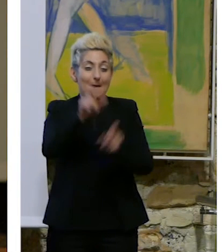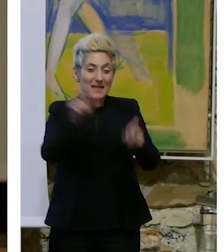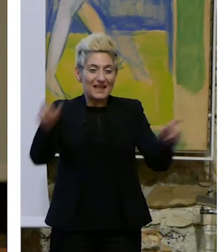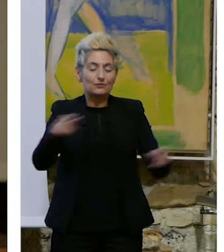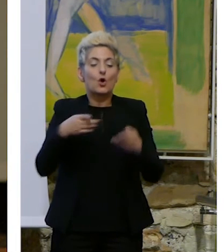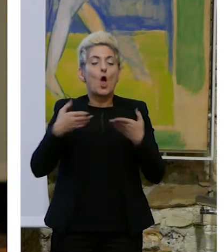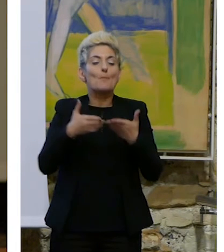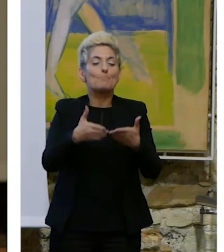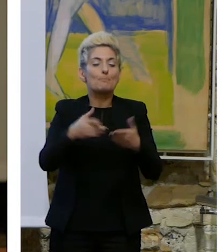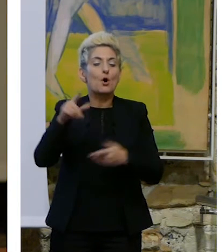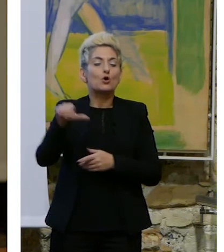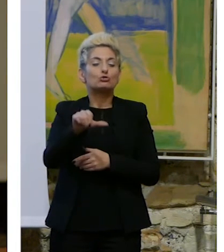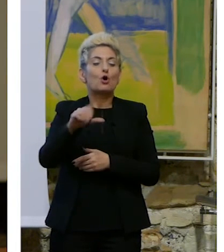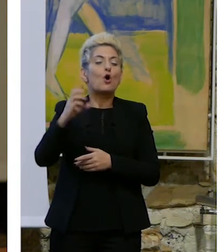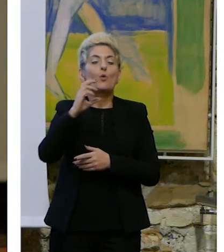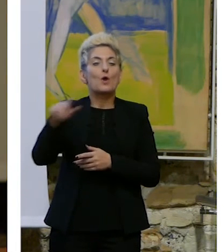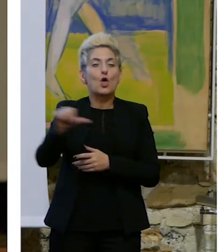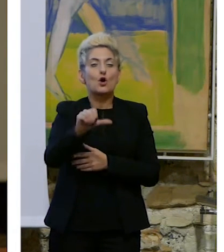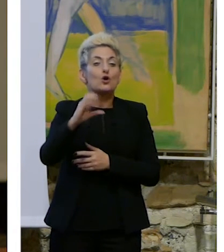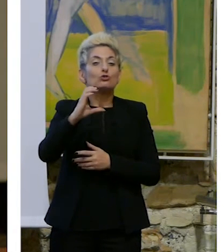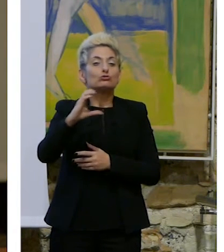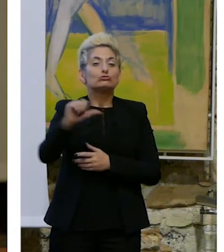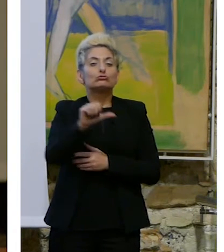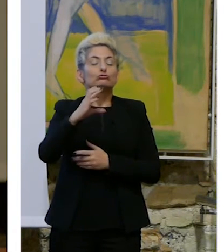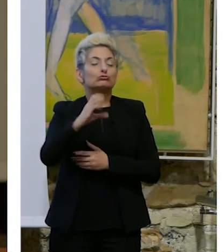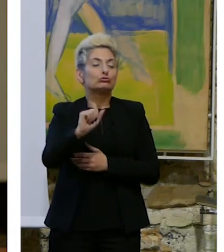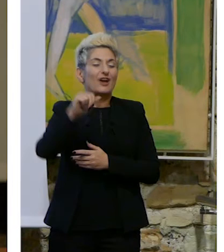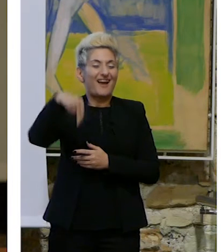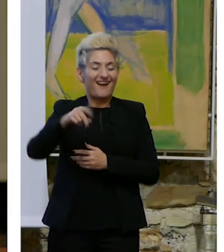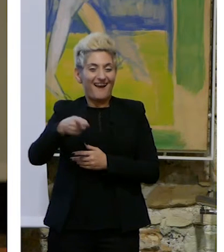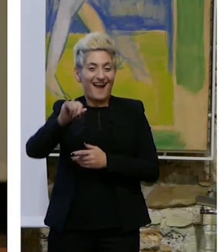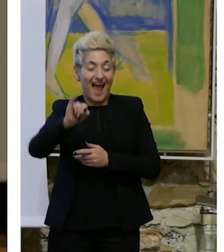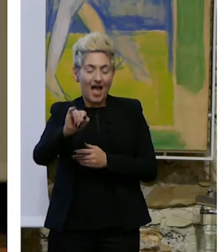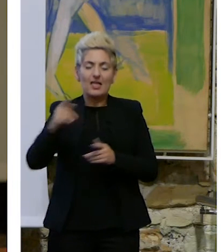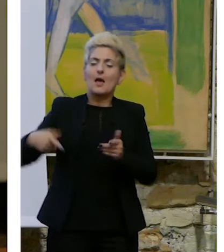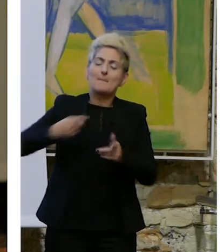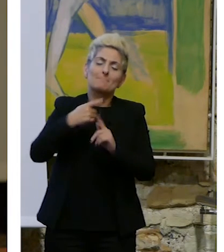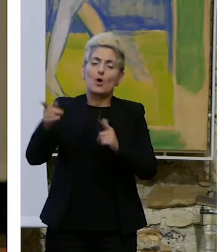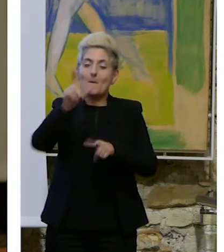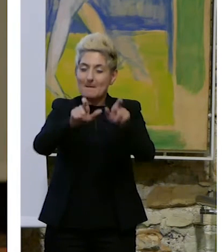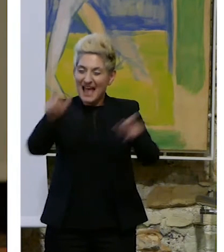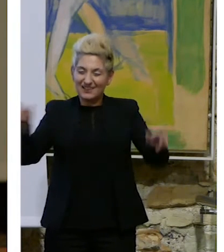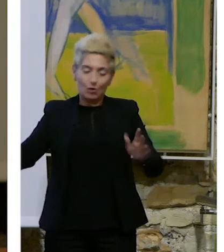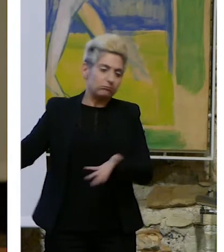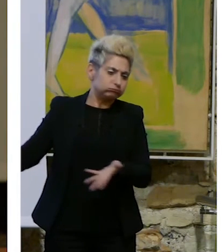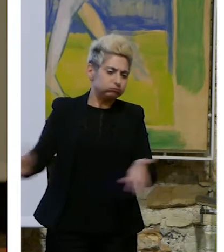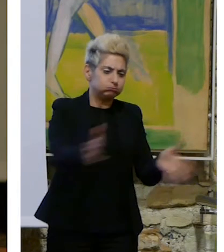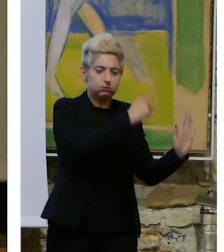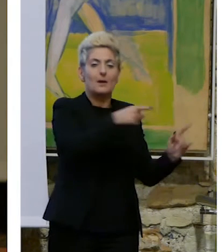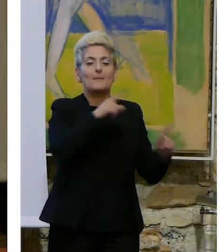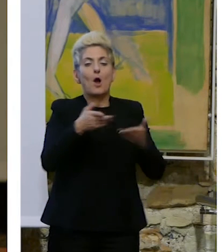ha rifatto tutta l'area portuale in 2 anni. No, è una roba che, sì, solo in Cina, da noi ci